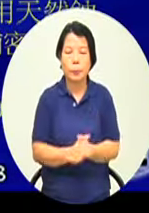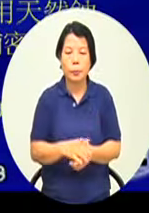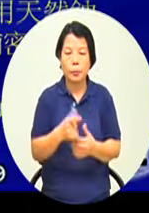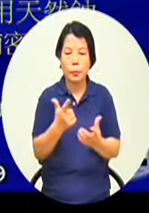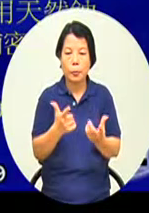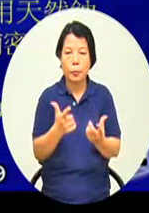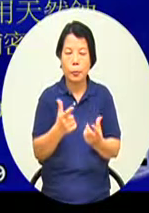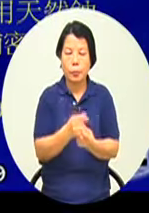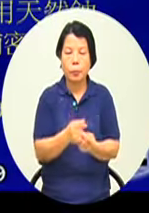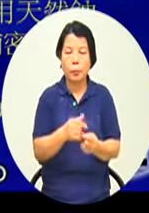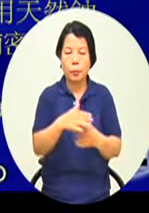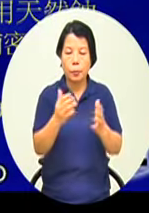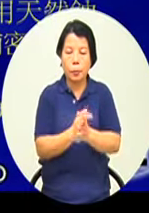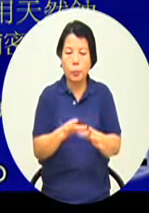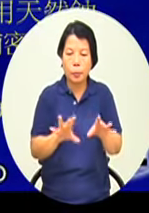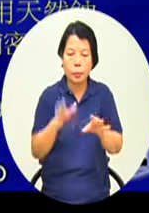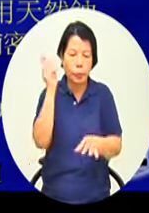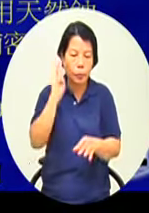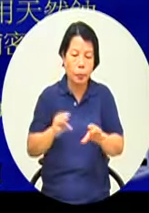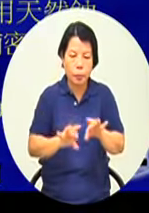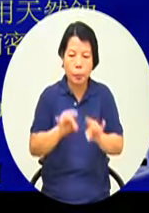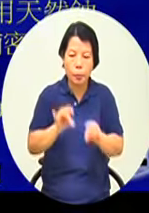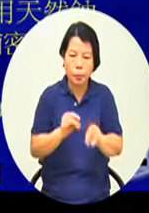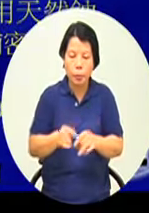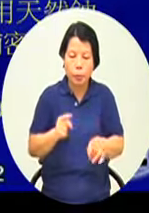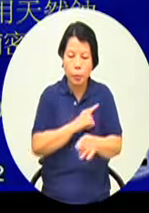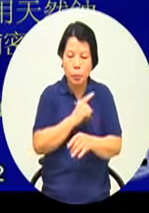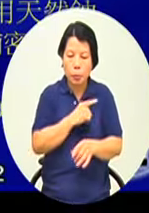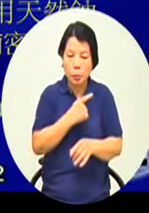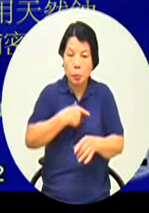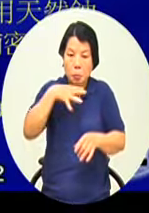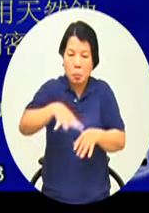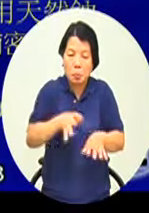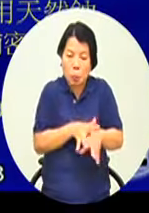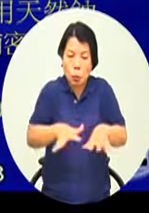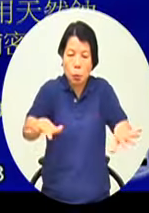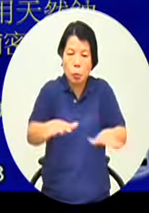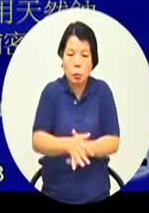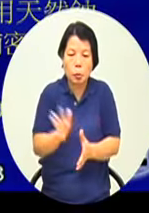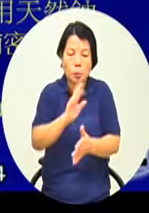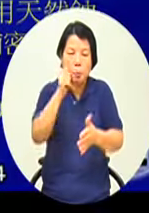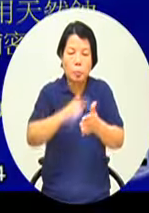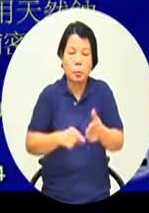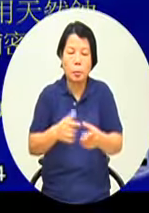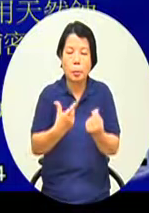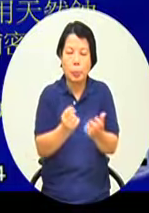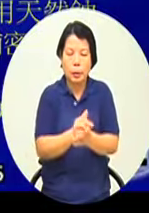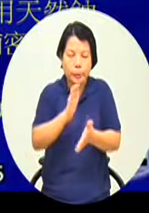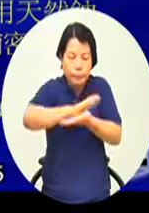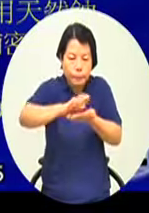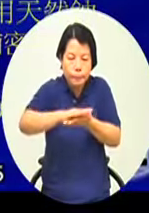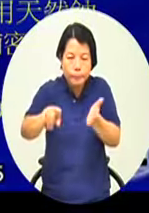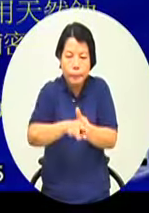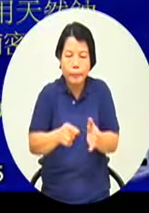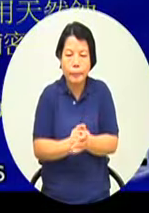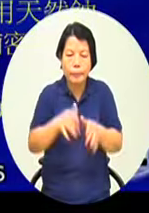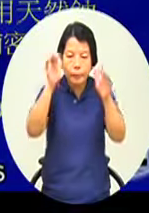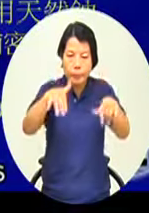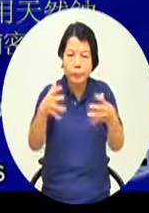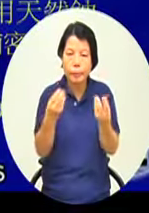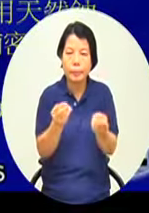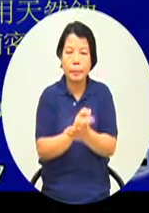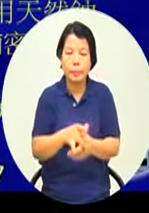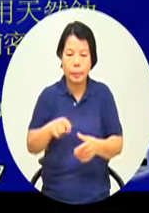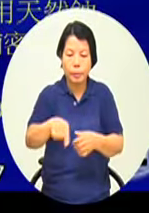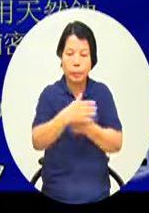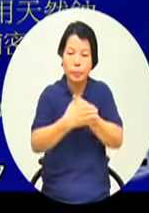淤积的泥土里面没有办法自然的流放，然后要达到怎样干季的时候没下雨之后你又有